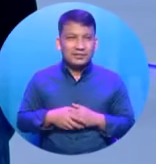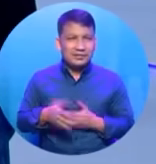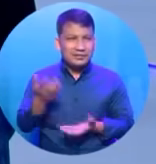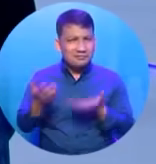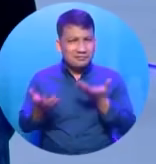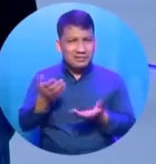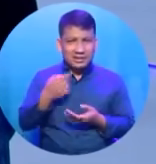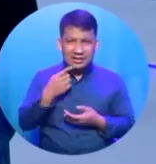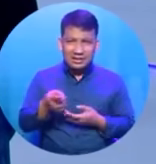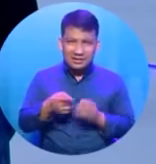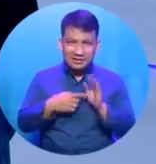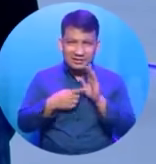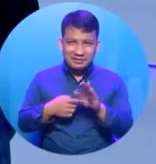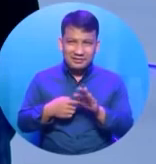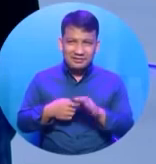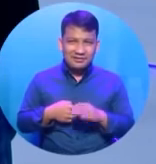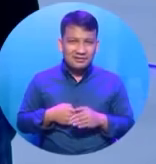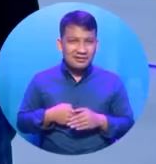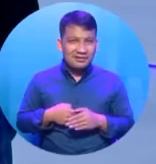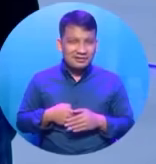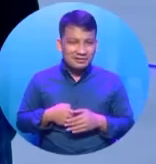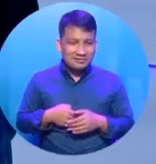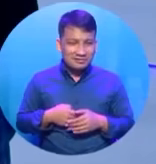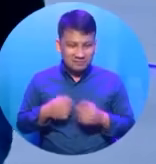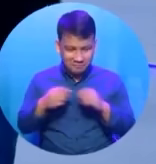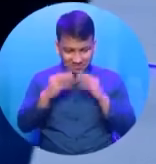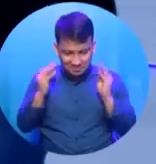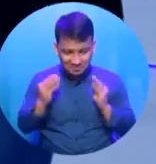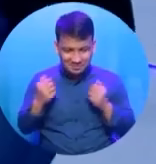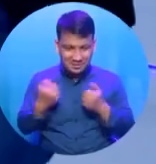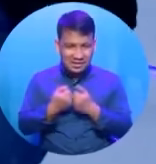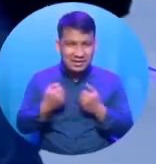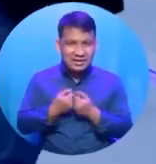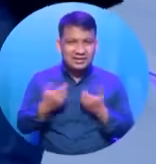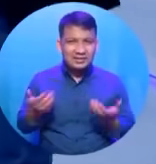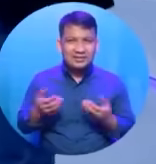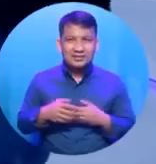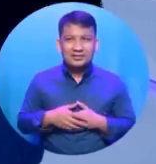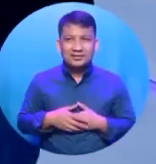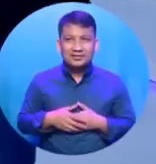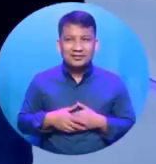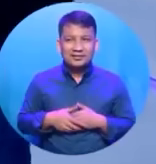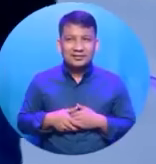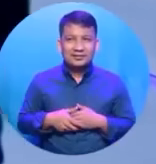Isingilin mo eh, hindi naman ako sila na ni Manny Pacquiao.